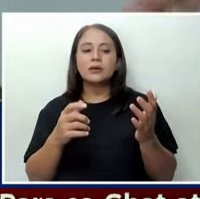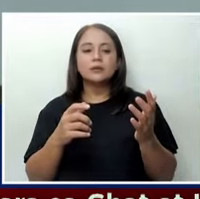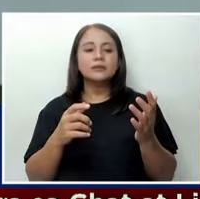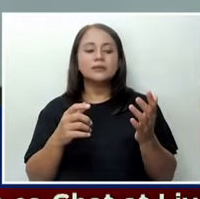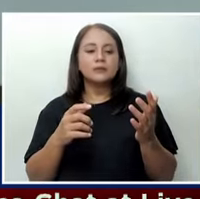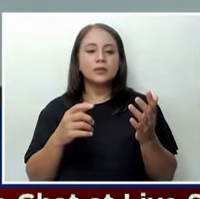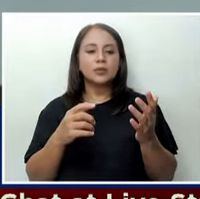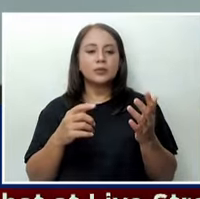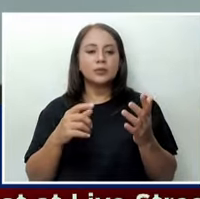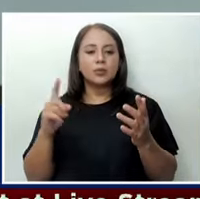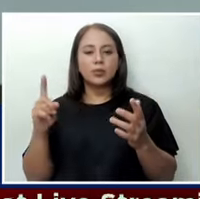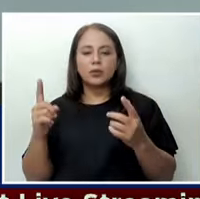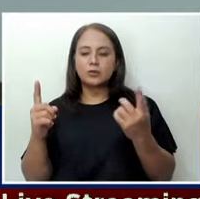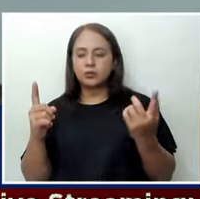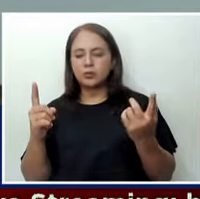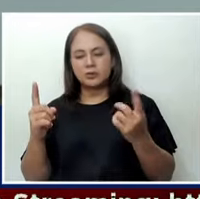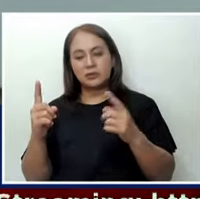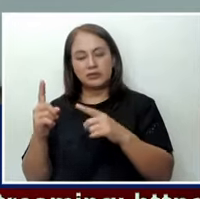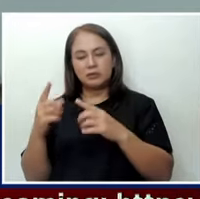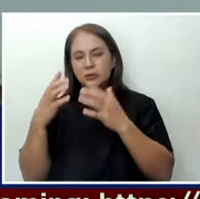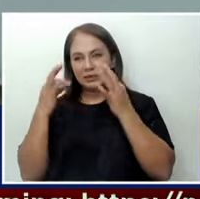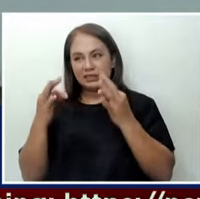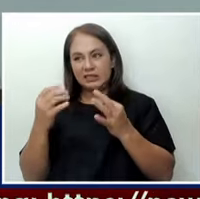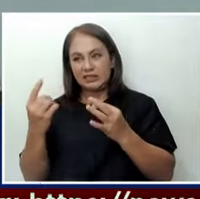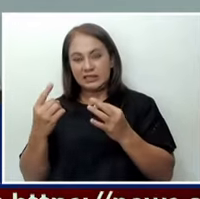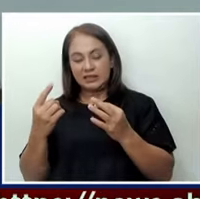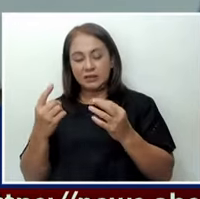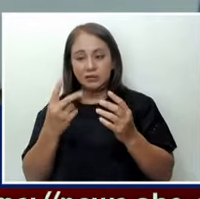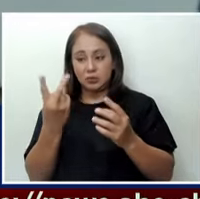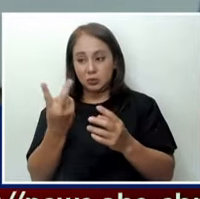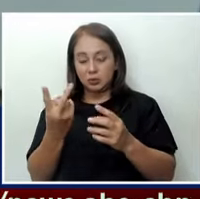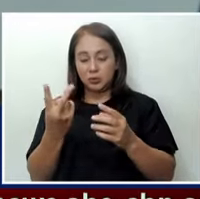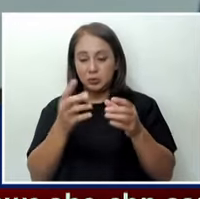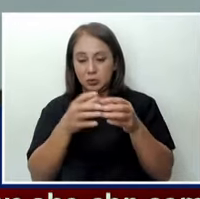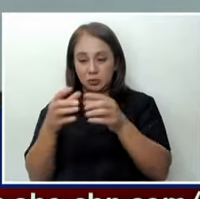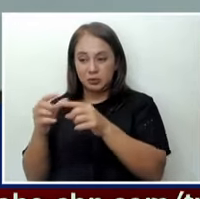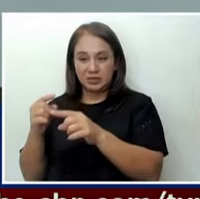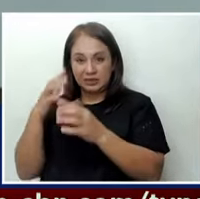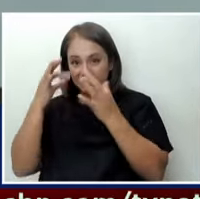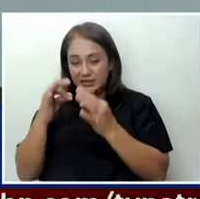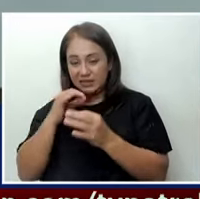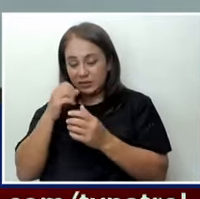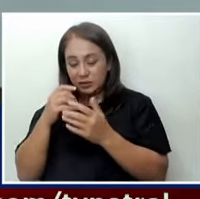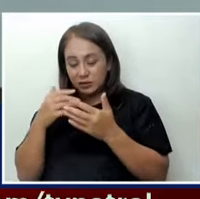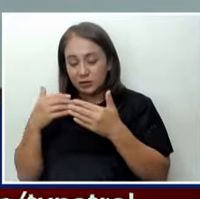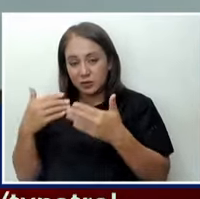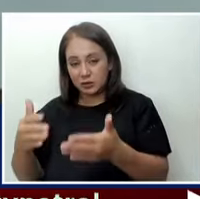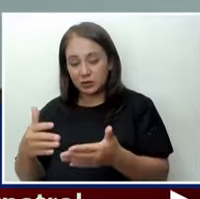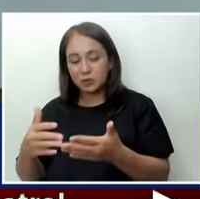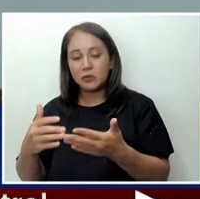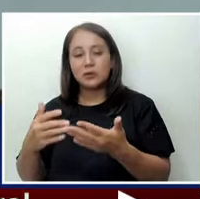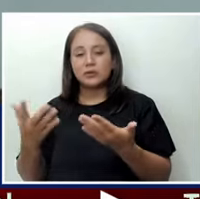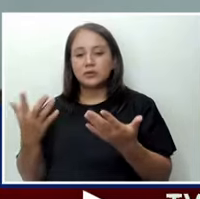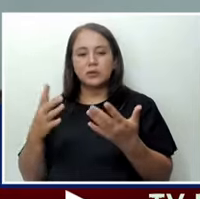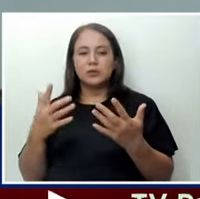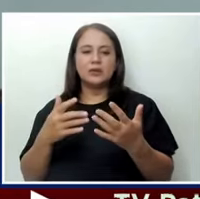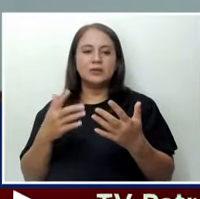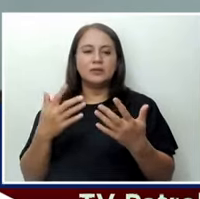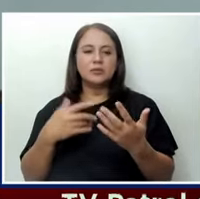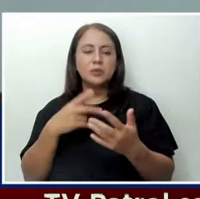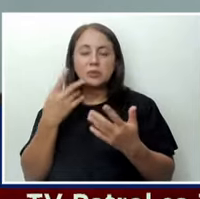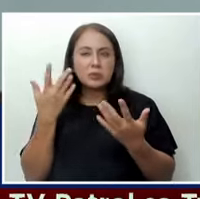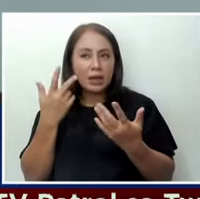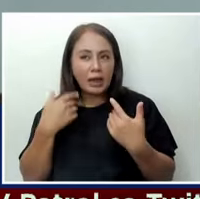one of the two parties would decide not to continue with the agreement. So basically, we don't see